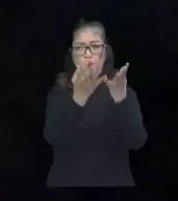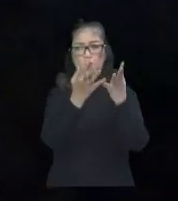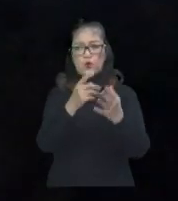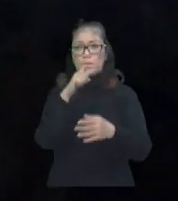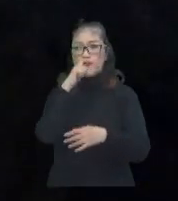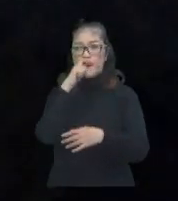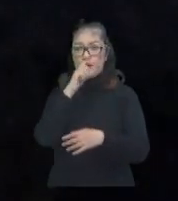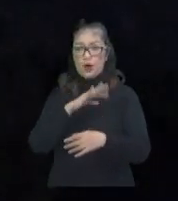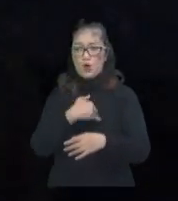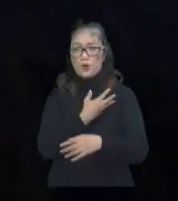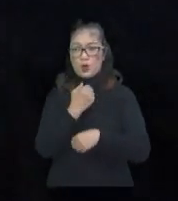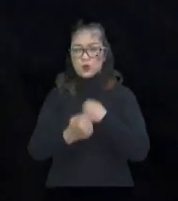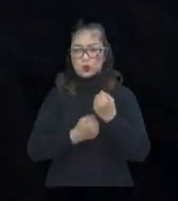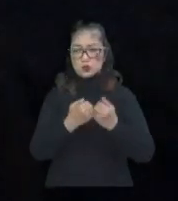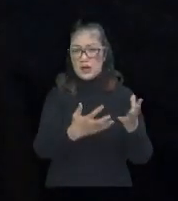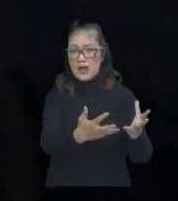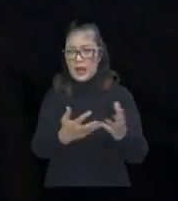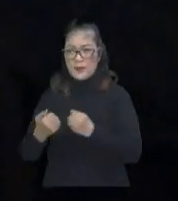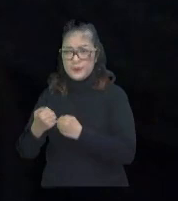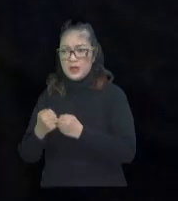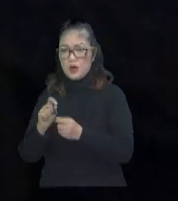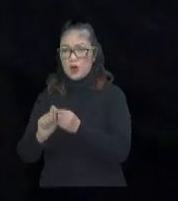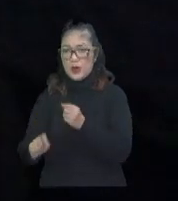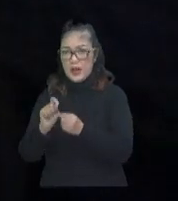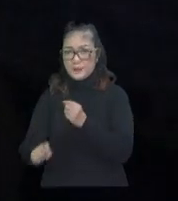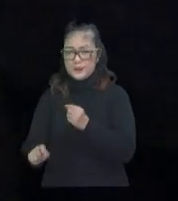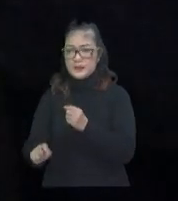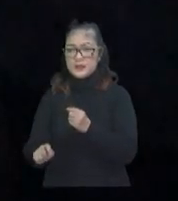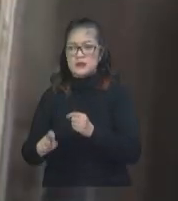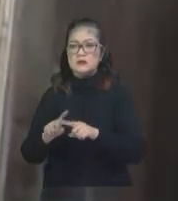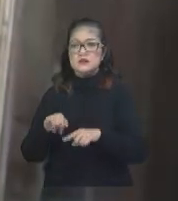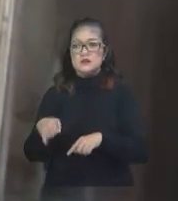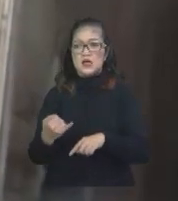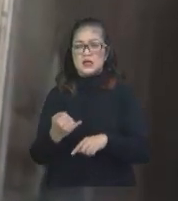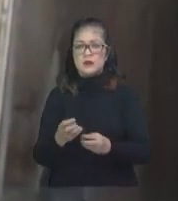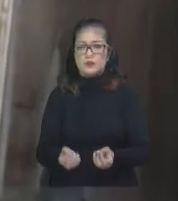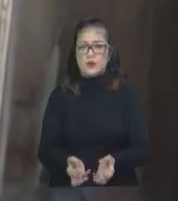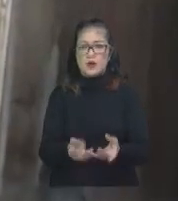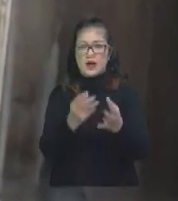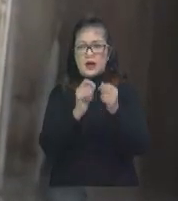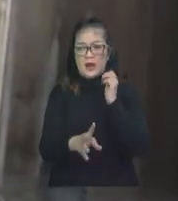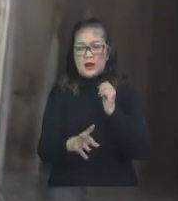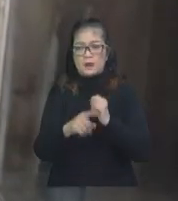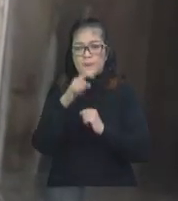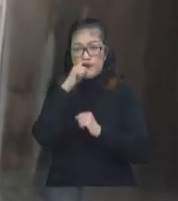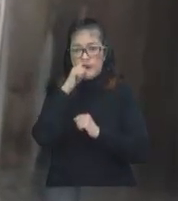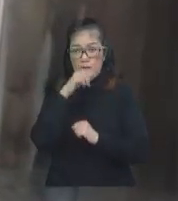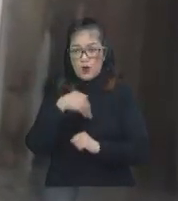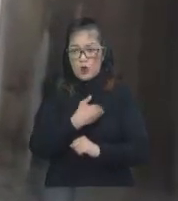sempat berupaya merebut korek api dari tangan pelaku namun gagal hingga api membakar tubuh korban, ayah korban, dan juga pelaku.